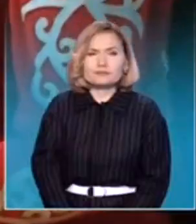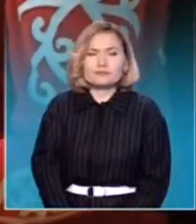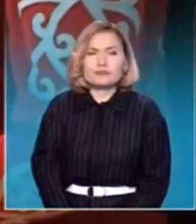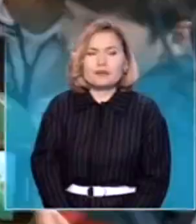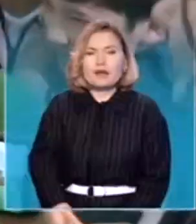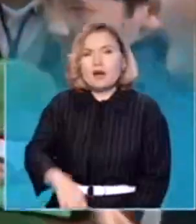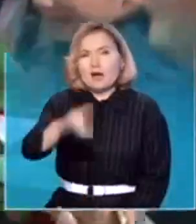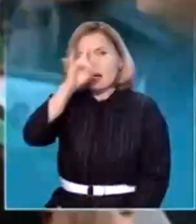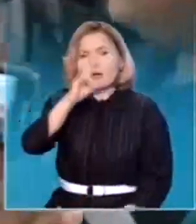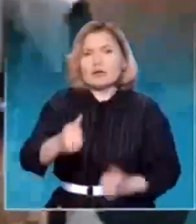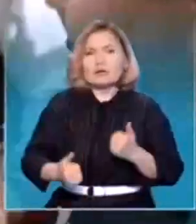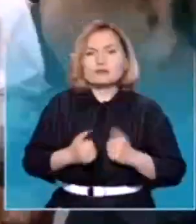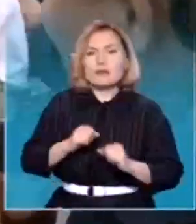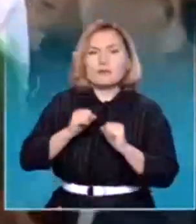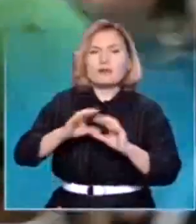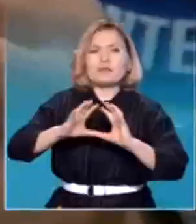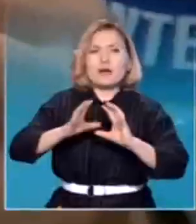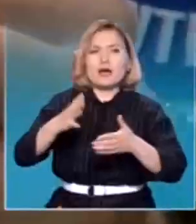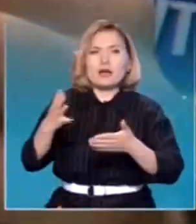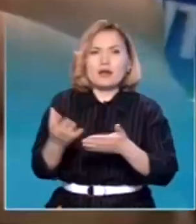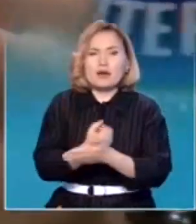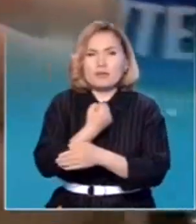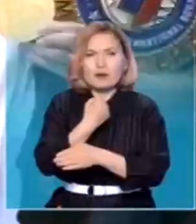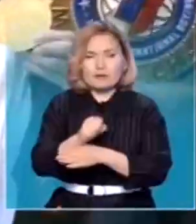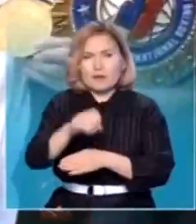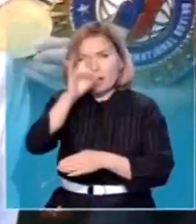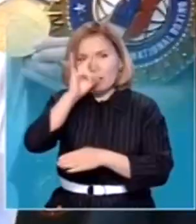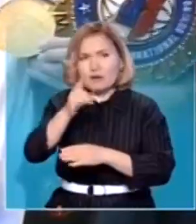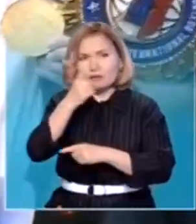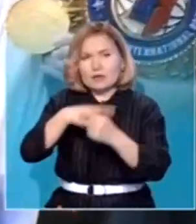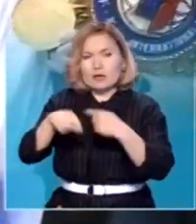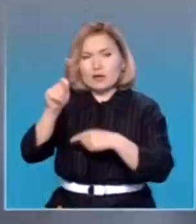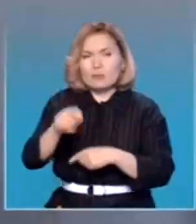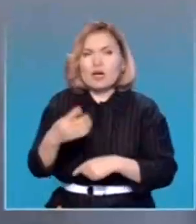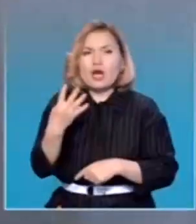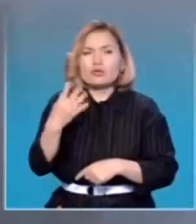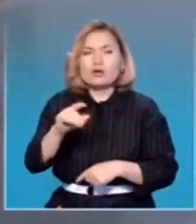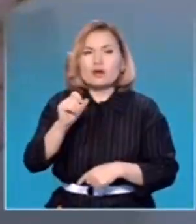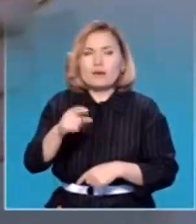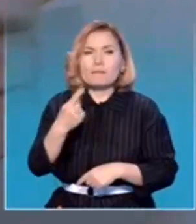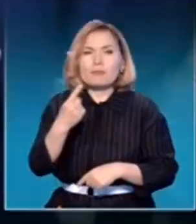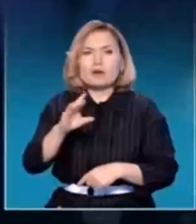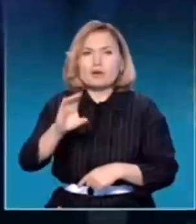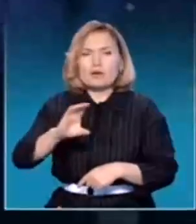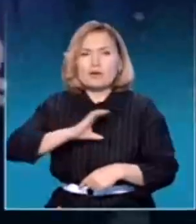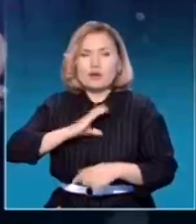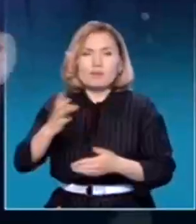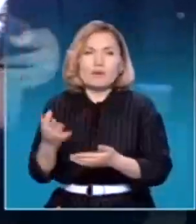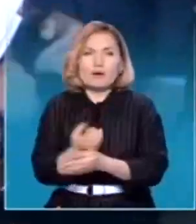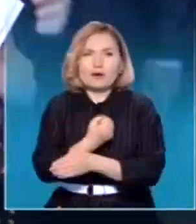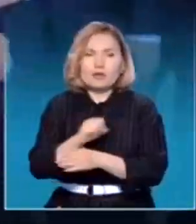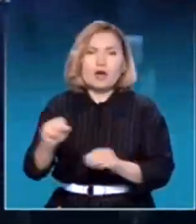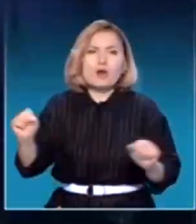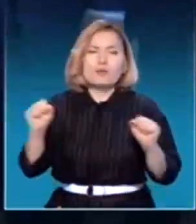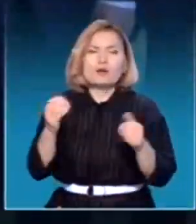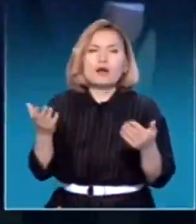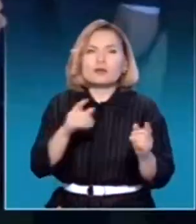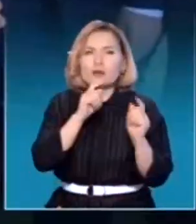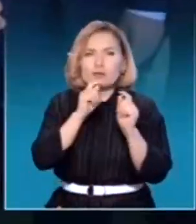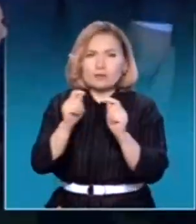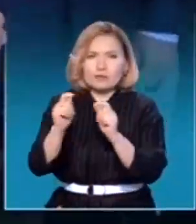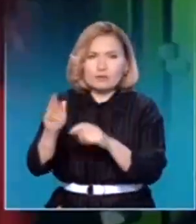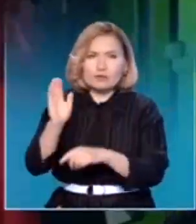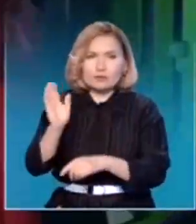Ел мерейін үстем еткен әлем чемпиондары елге оралды. 4 алтын, 1 күміс медаль алған боксшыларға қандай сыйақы